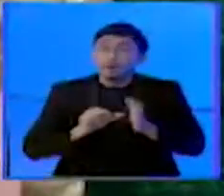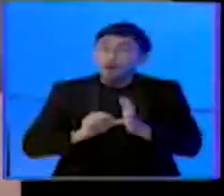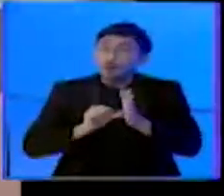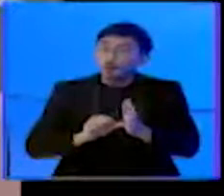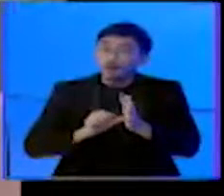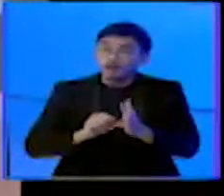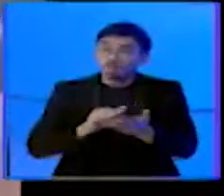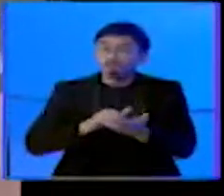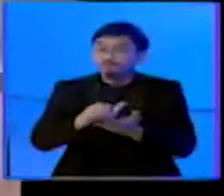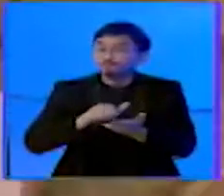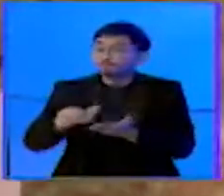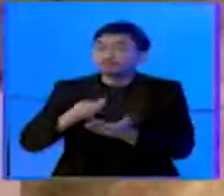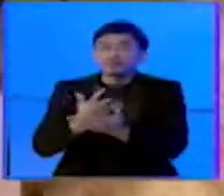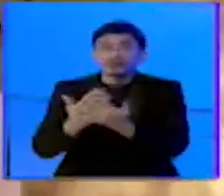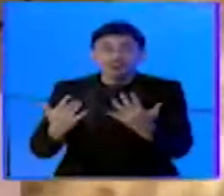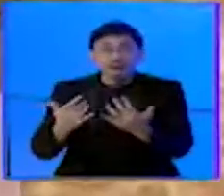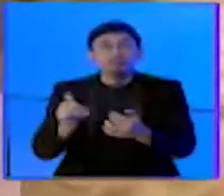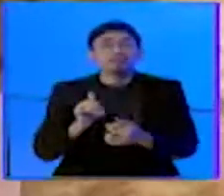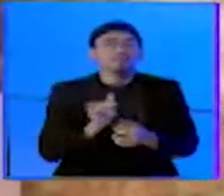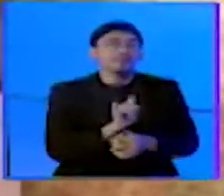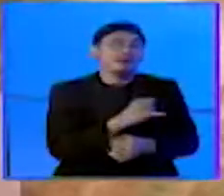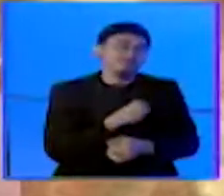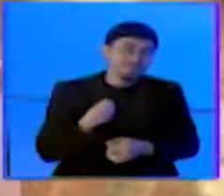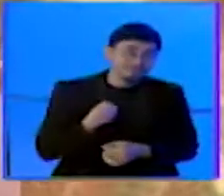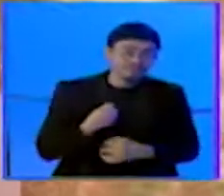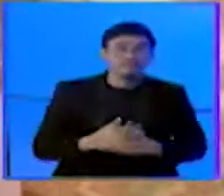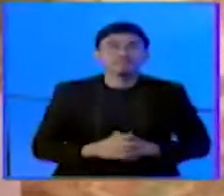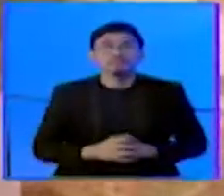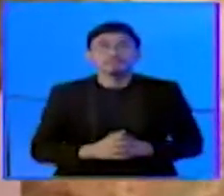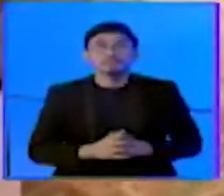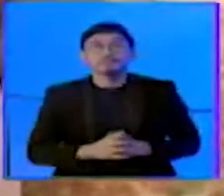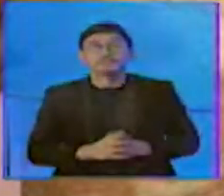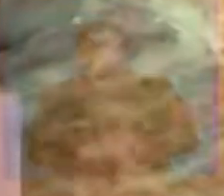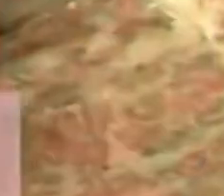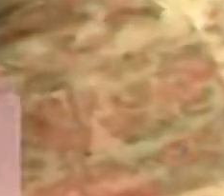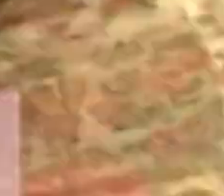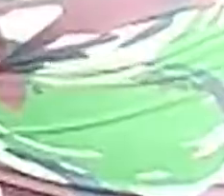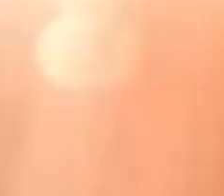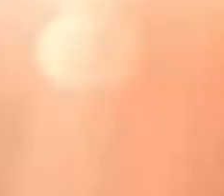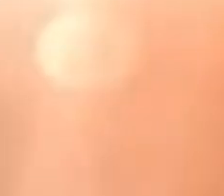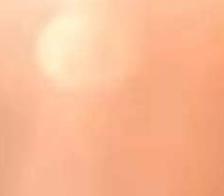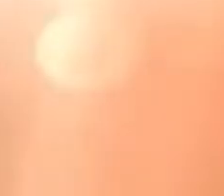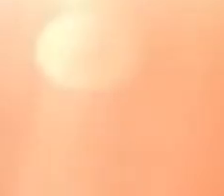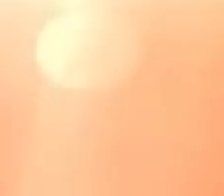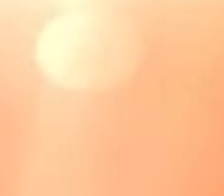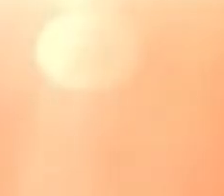yang terdampak agar mereka dapat bertahan di tengah himpitan ekonomi. Tim iNews melaporkan.